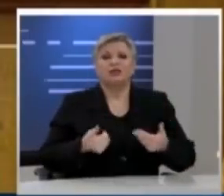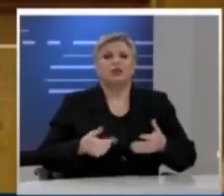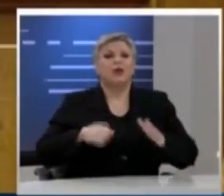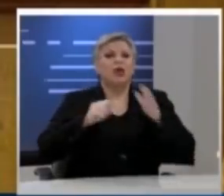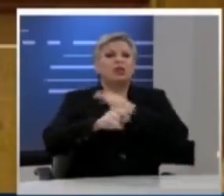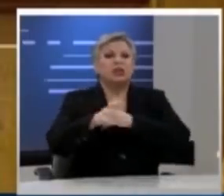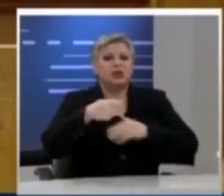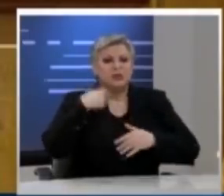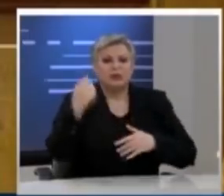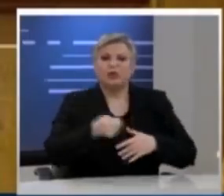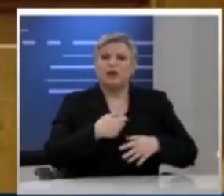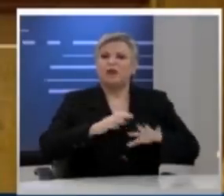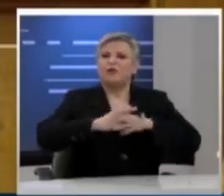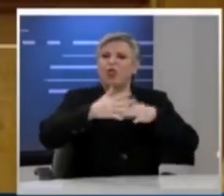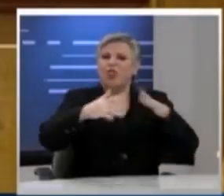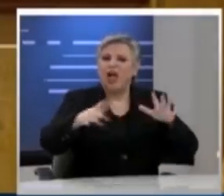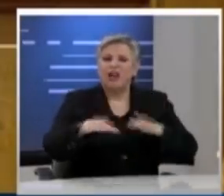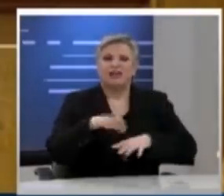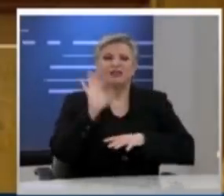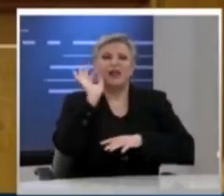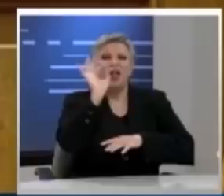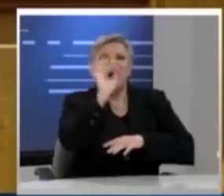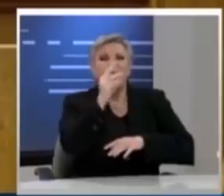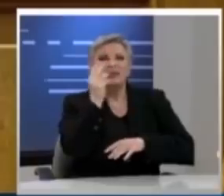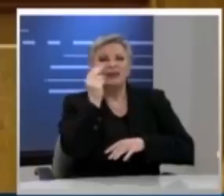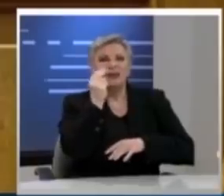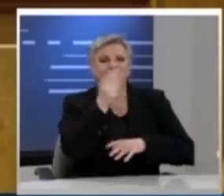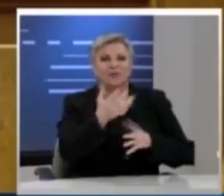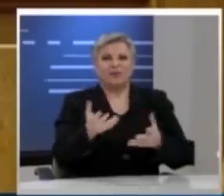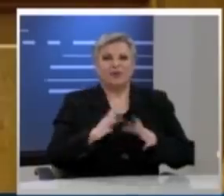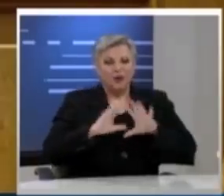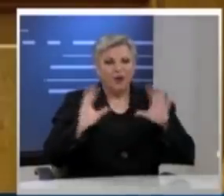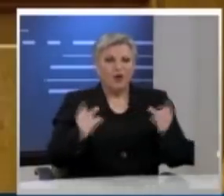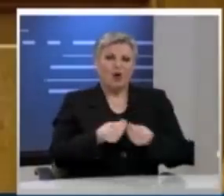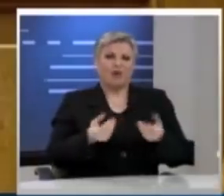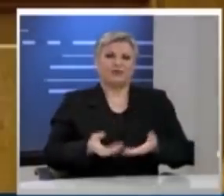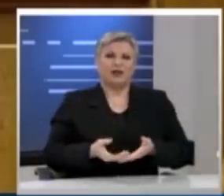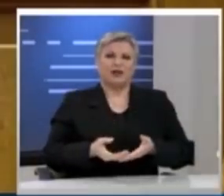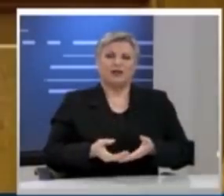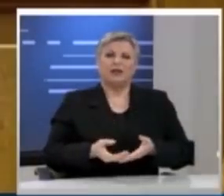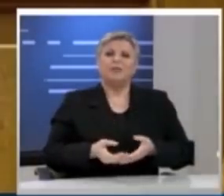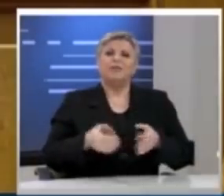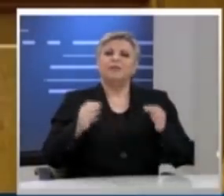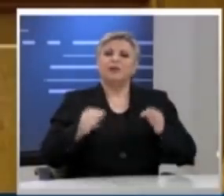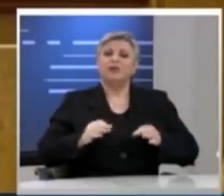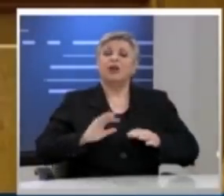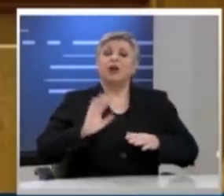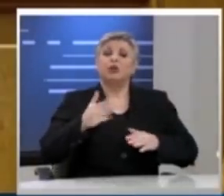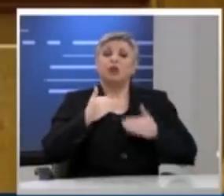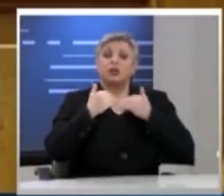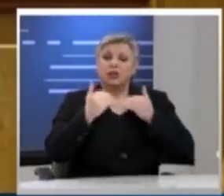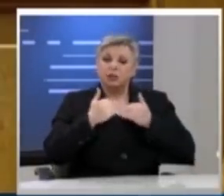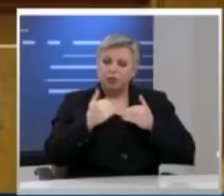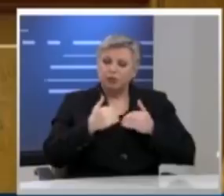τη θάλασσα και όσοι στερούνται για διάφορους λόγους κάποια από αυτά να στηρίζονται μέσα απ τις κρατικές